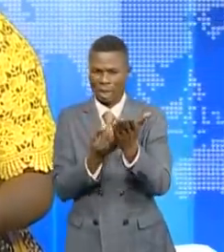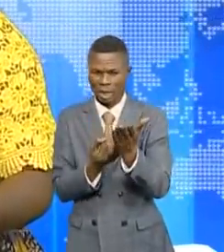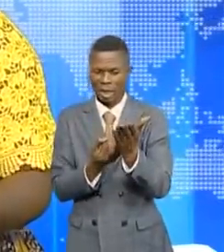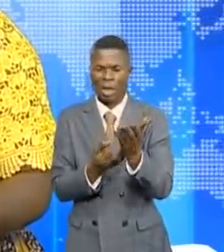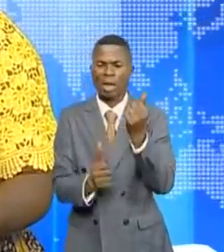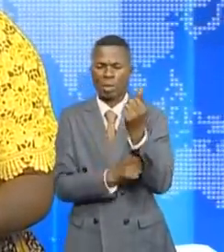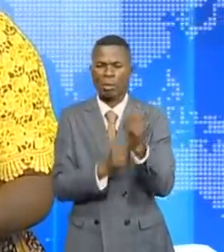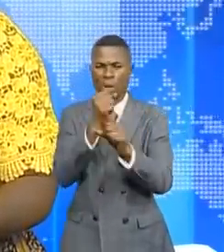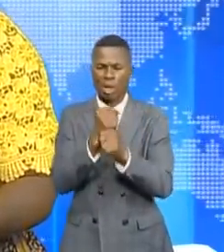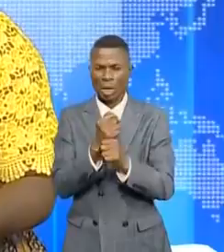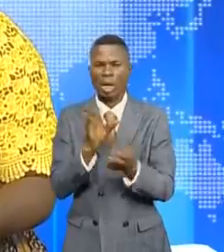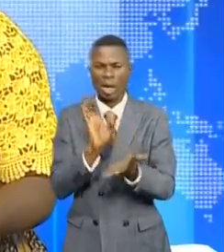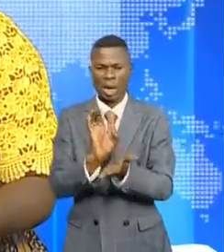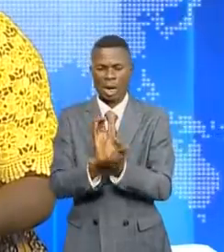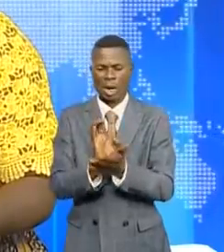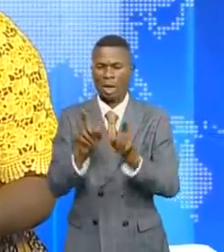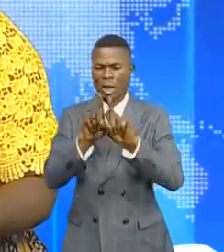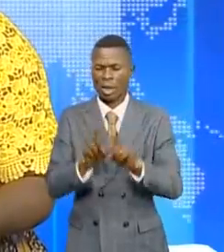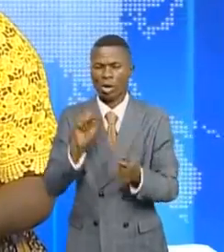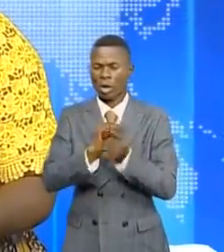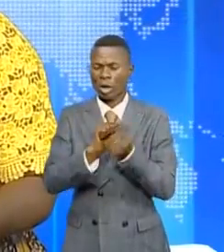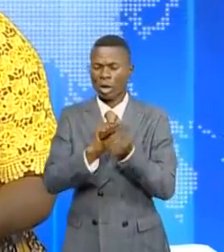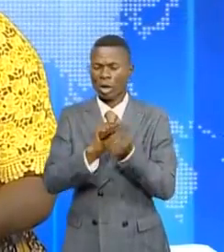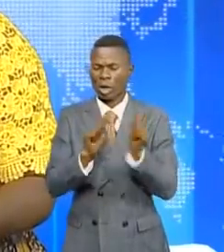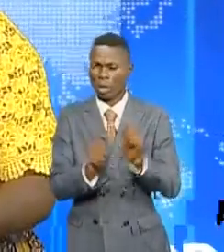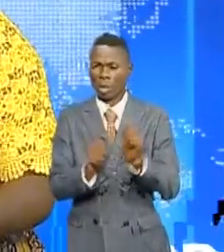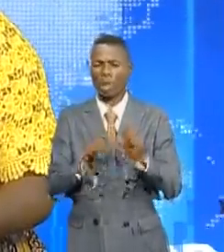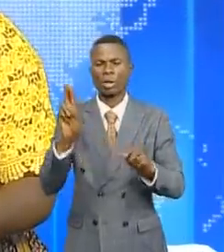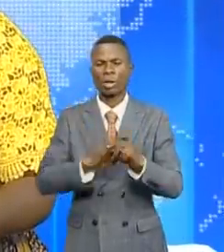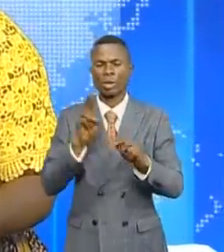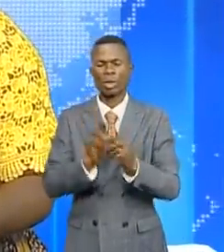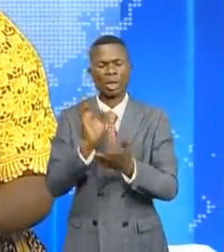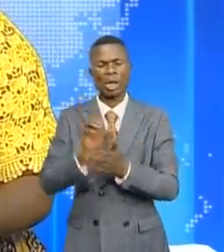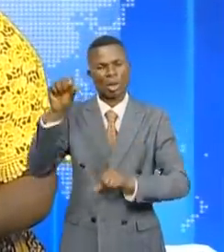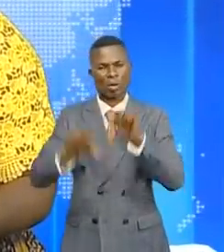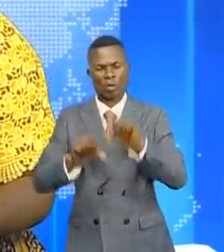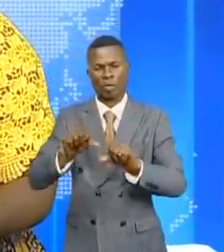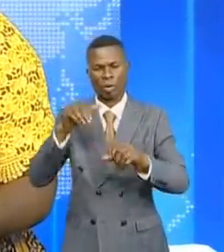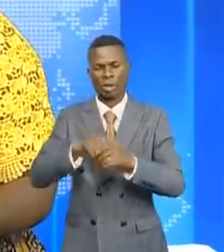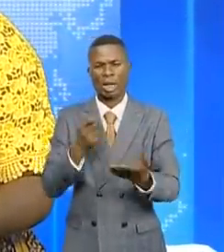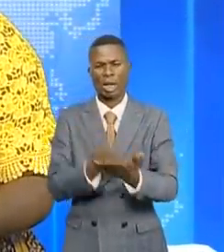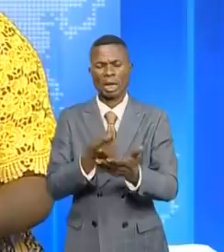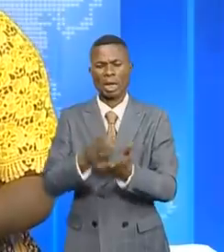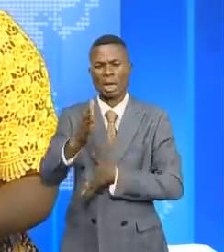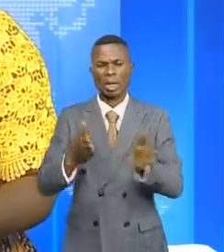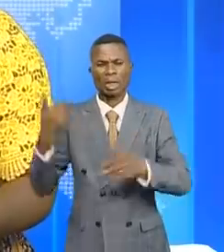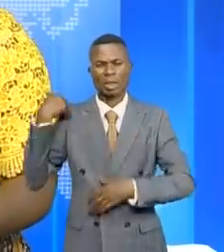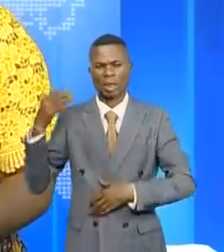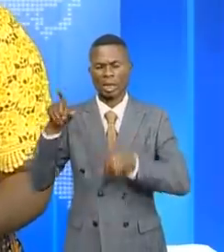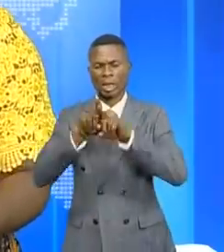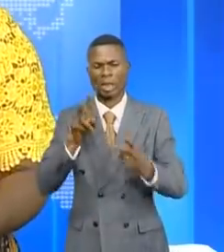détenteurs ainsi que sur l'impact de cette pratique illégal sur les trésors publics et les